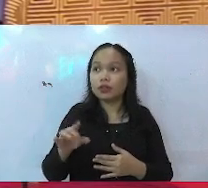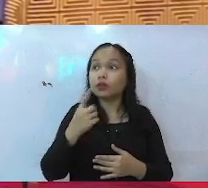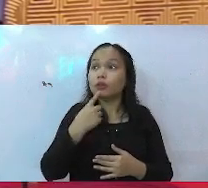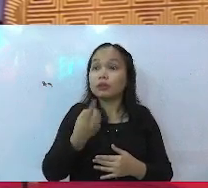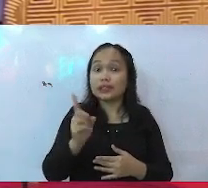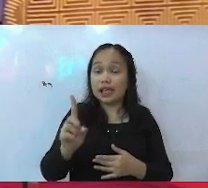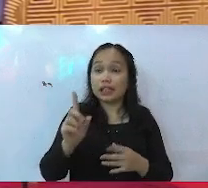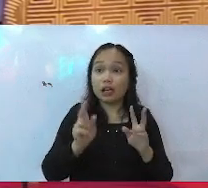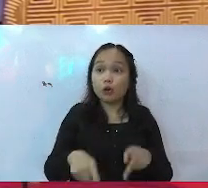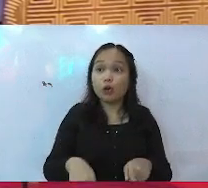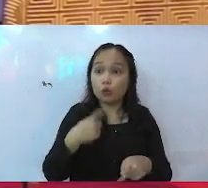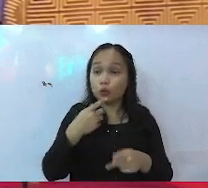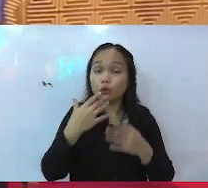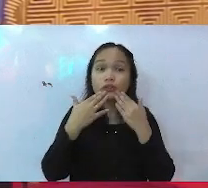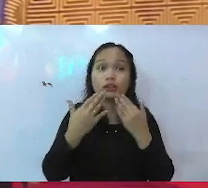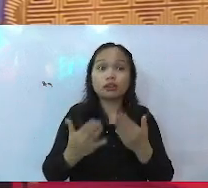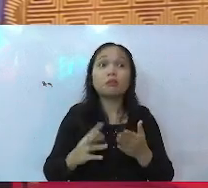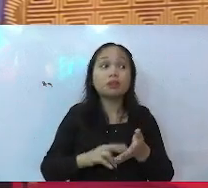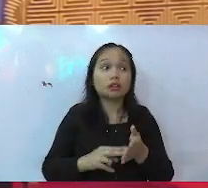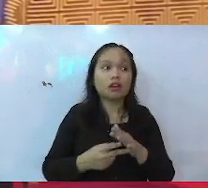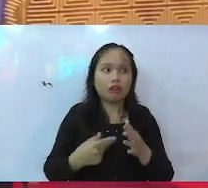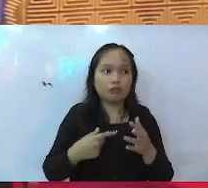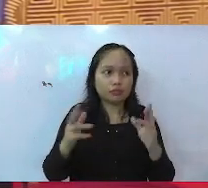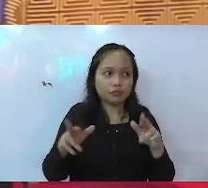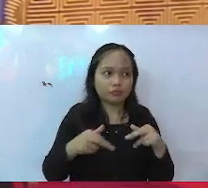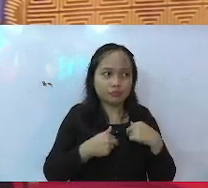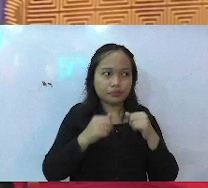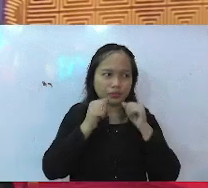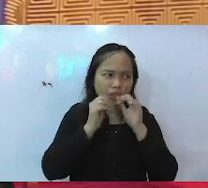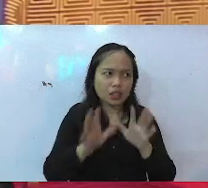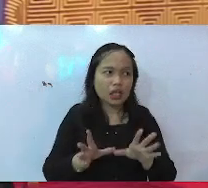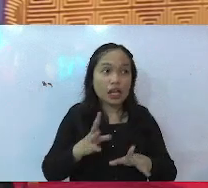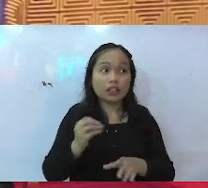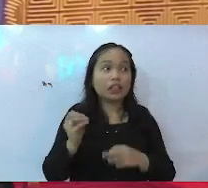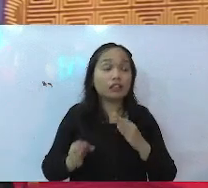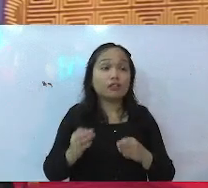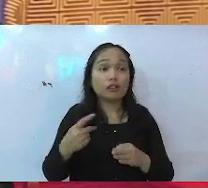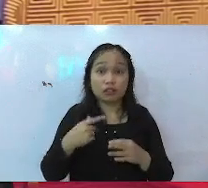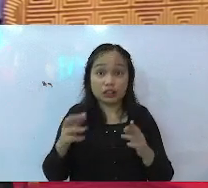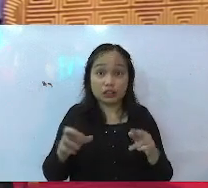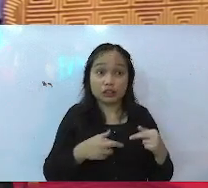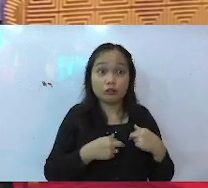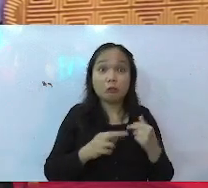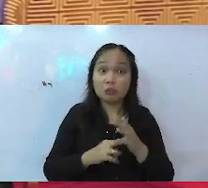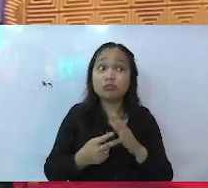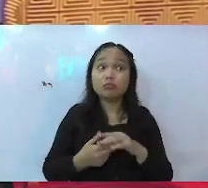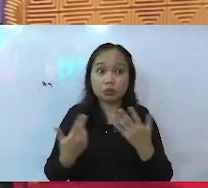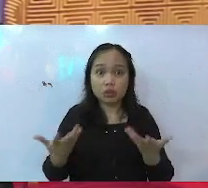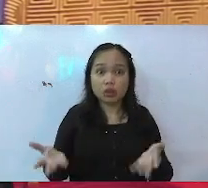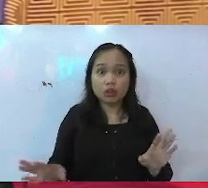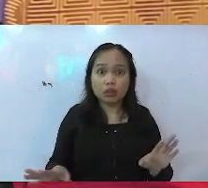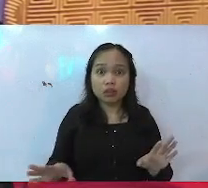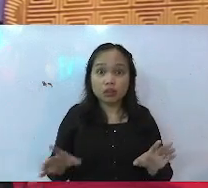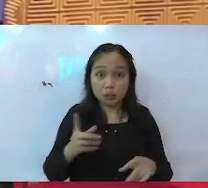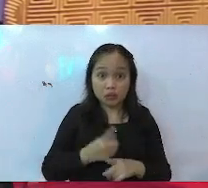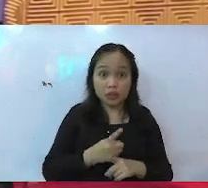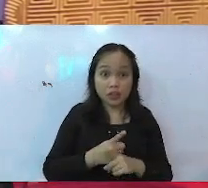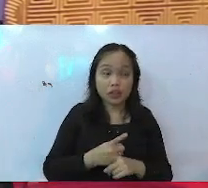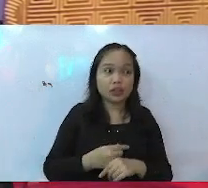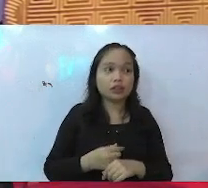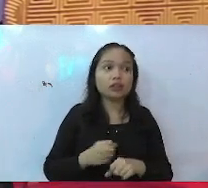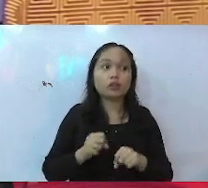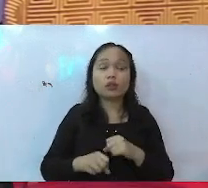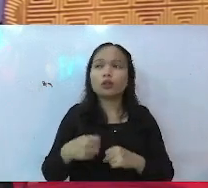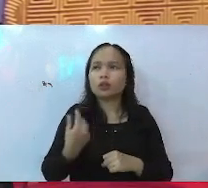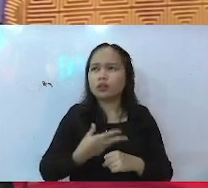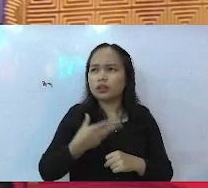tao kapag nagpasalamat ibig sabihin May natanggap na siya at kapag may natanggap na siya ibig sabihin Tapos na ' ba nakukuha niyo